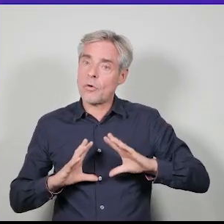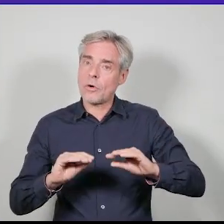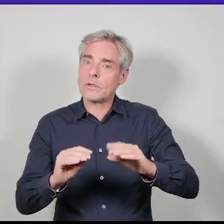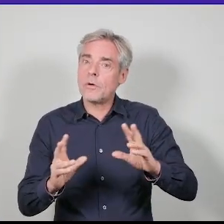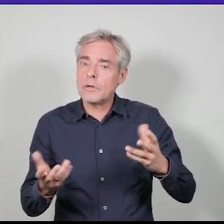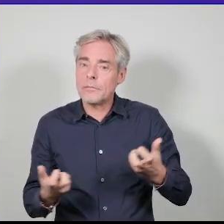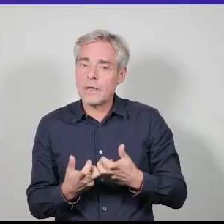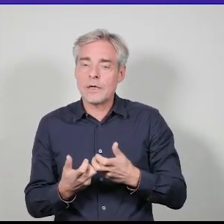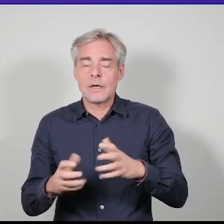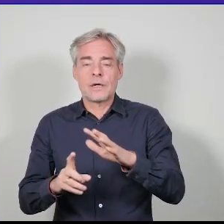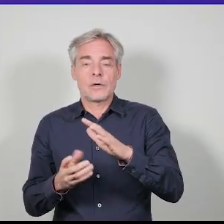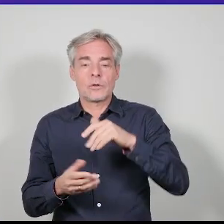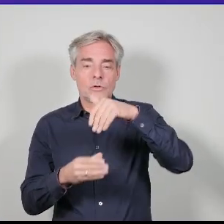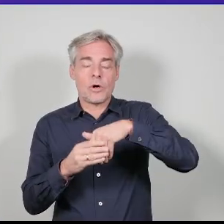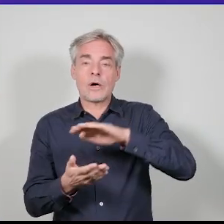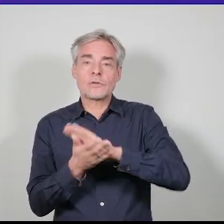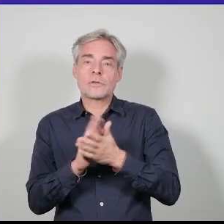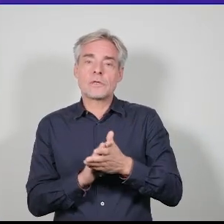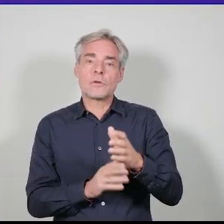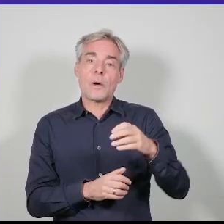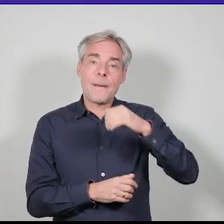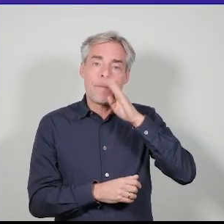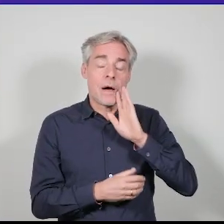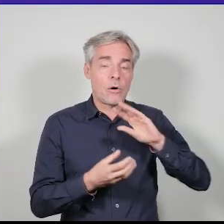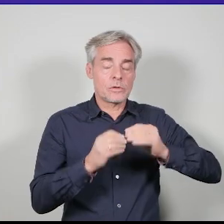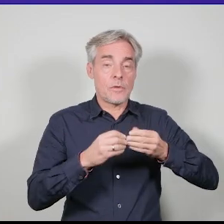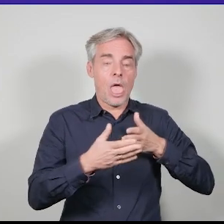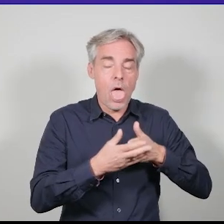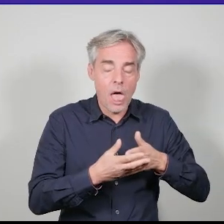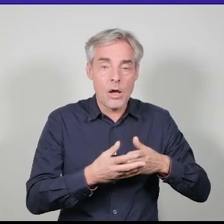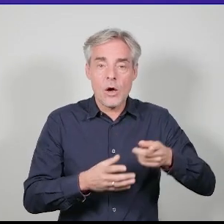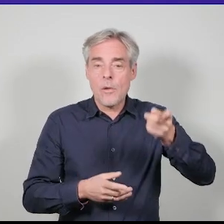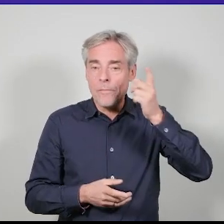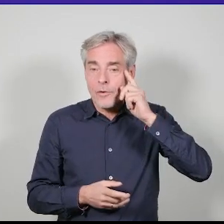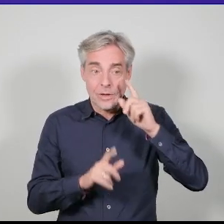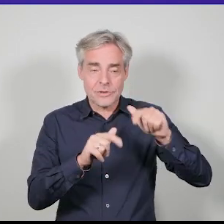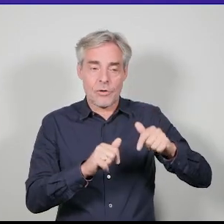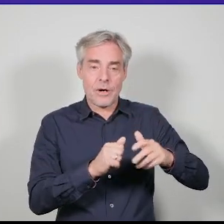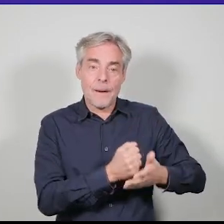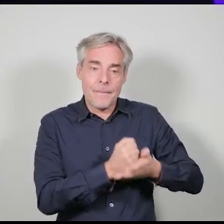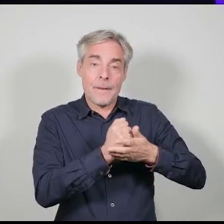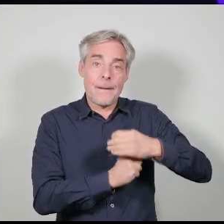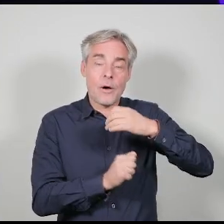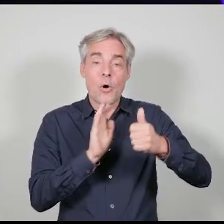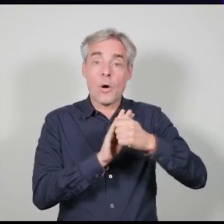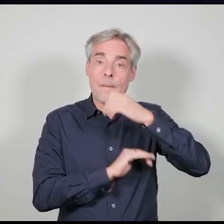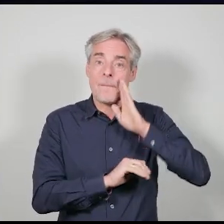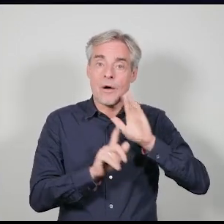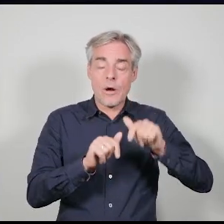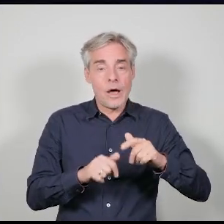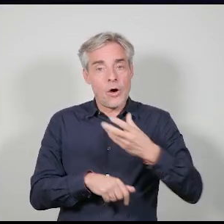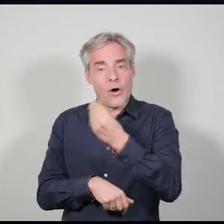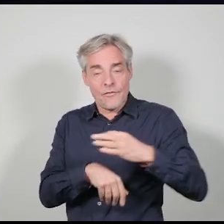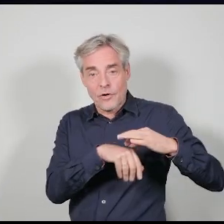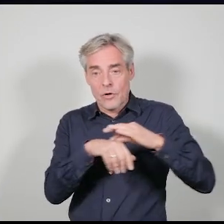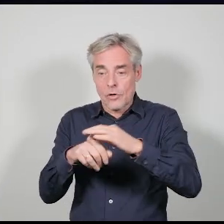concrètement, dans l'association, je voyais des parents qui étaient en grande difficulté, parce qu'ils sont toujours parents, donc toujours en quête du suivi de leur